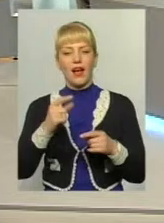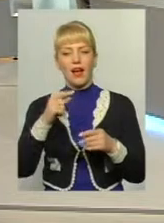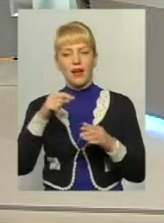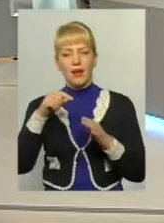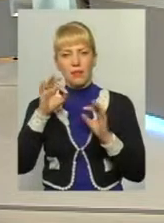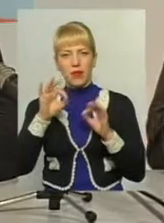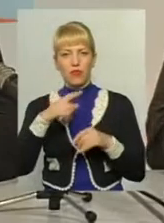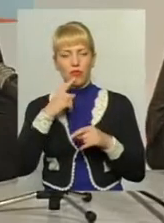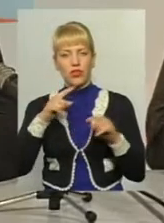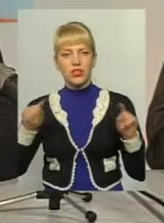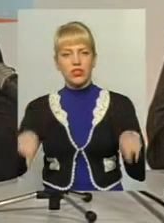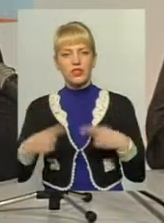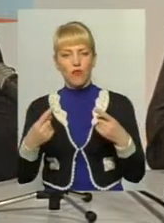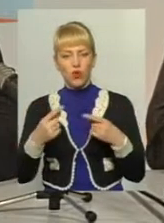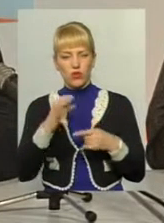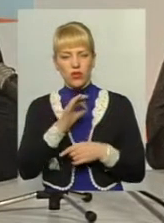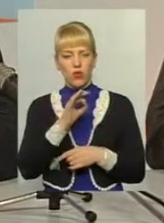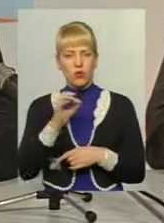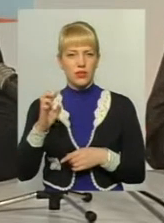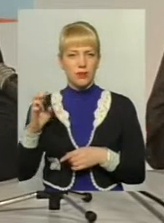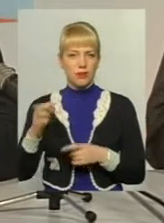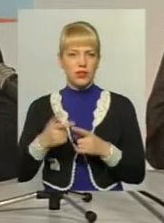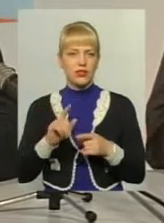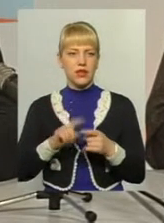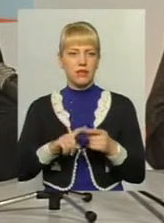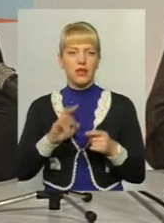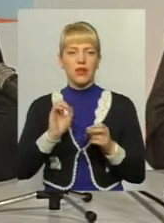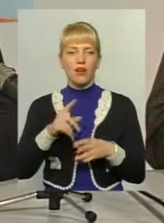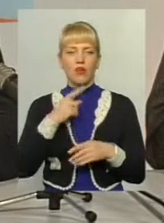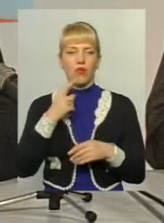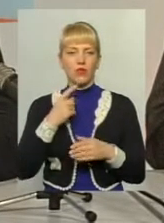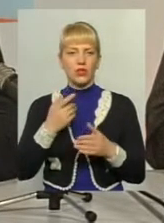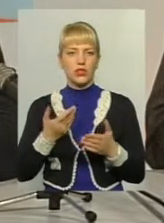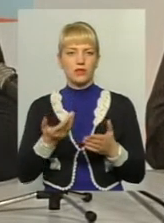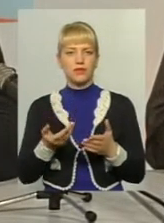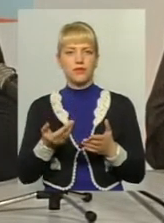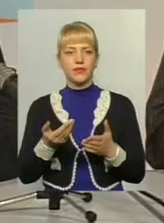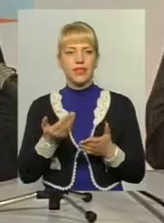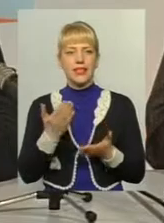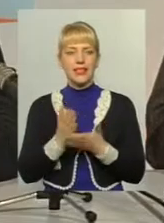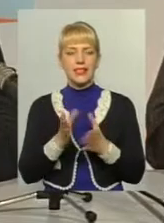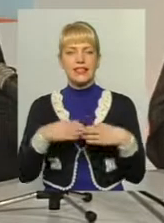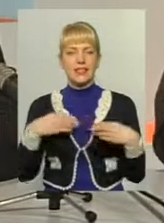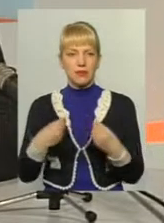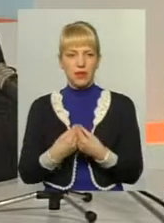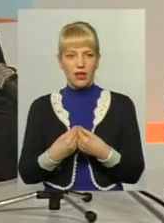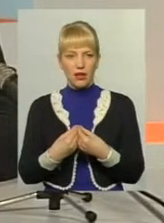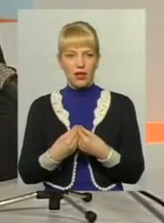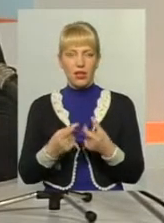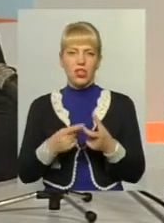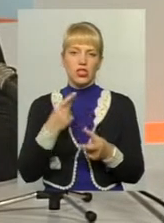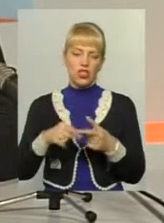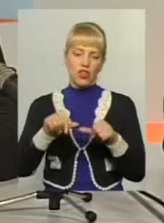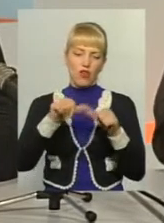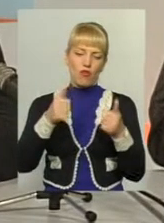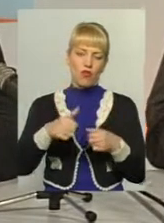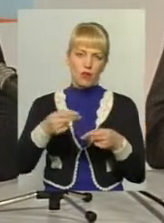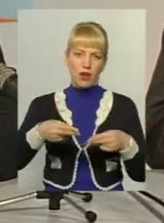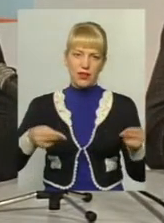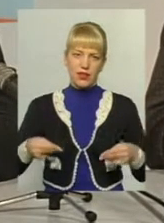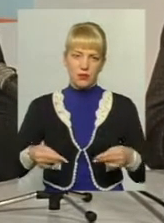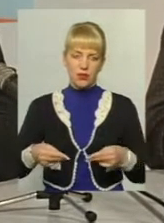вступати. Це питання добровільне. Знову таки, ніхто не заставляє нікого там насильно, да, не заставить вступити, там